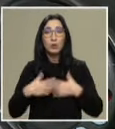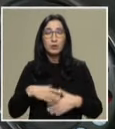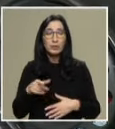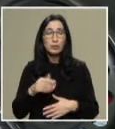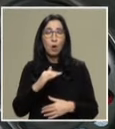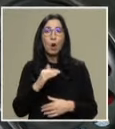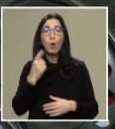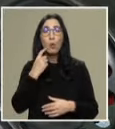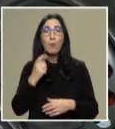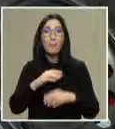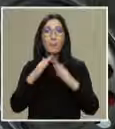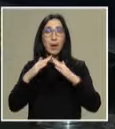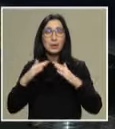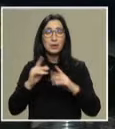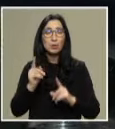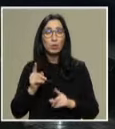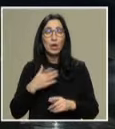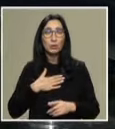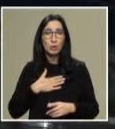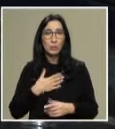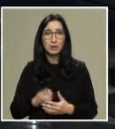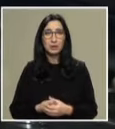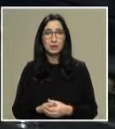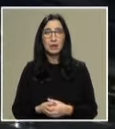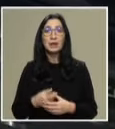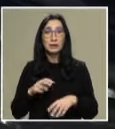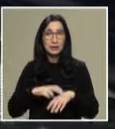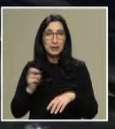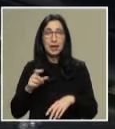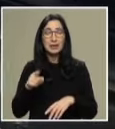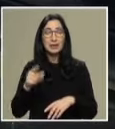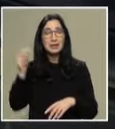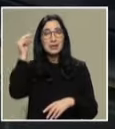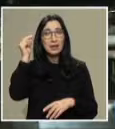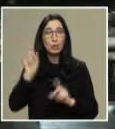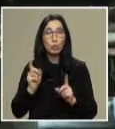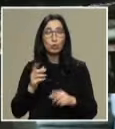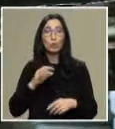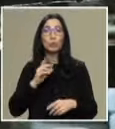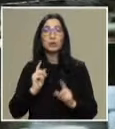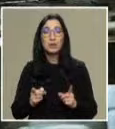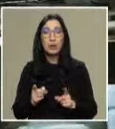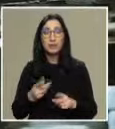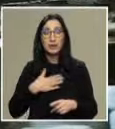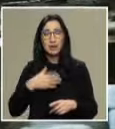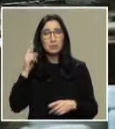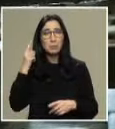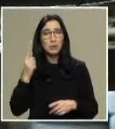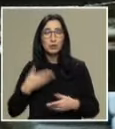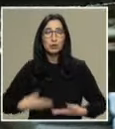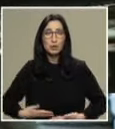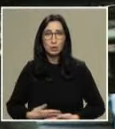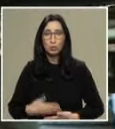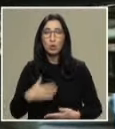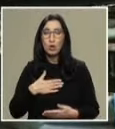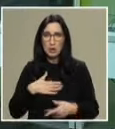от базата, с която разполагате за обучението ви? Ами да, тези знания, които ни трябват и които аз мисля, че са ми нужни,